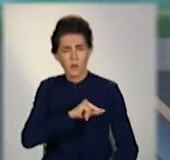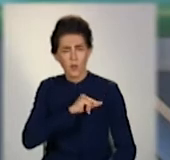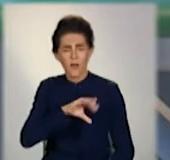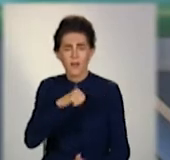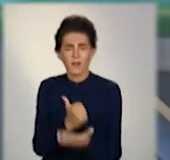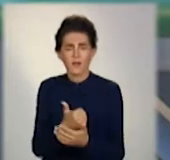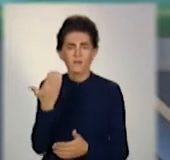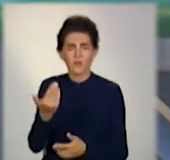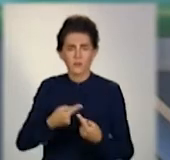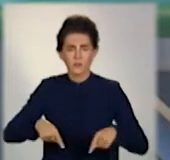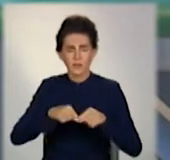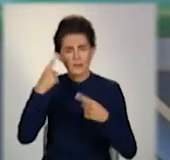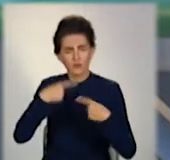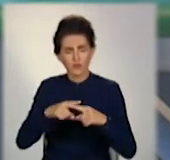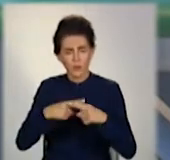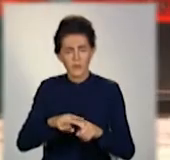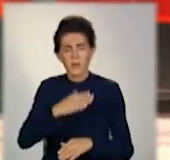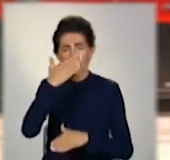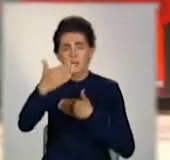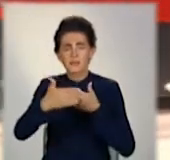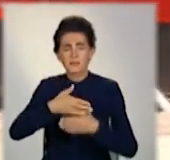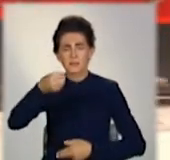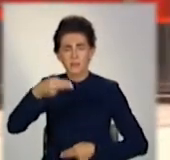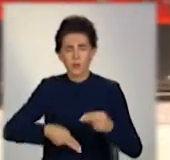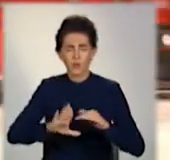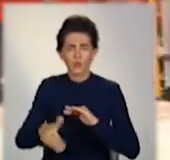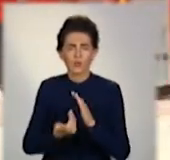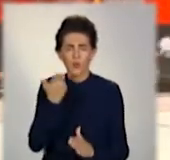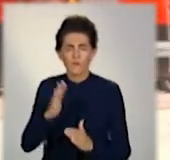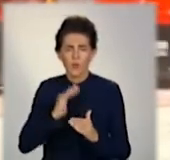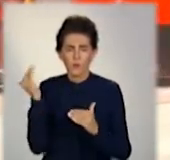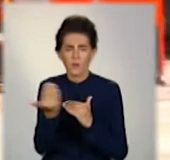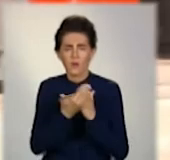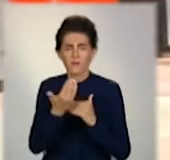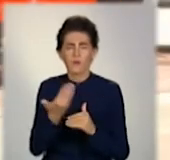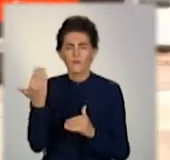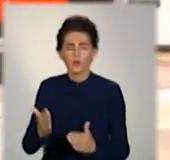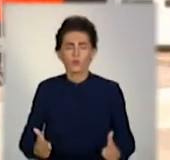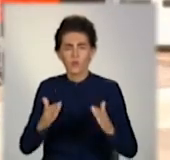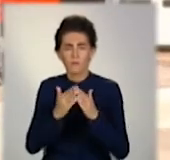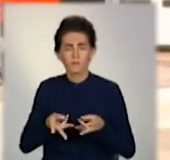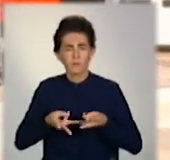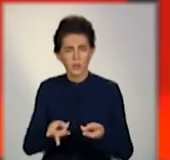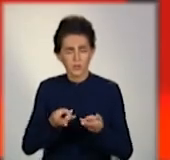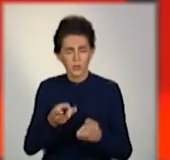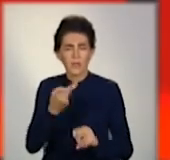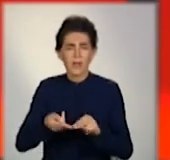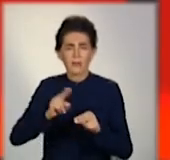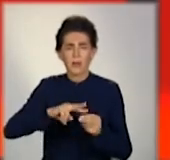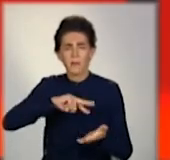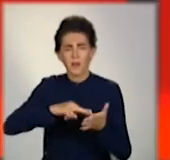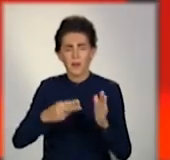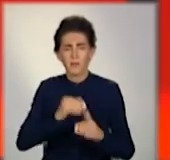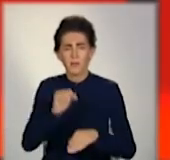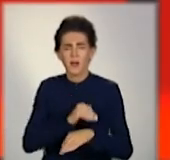підрядник «Мединвест Інженіринг». Також на завершальному етапі відновлення огорожі леварного двору доменної печі, зокрема планування та